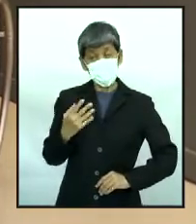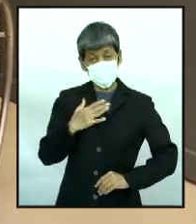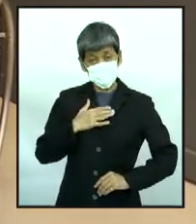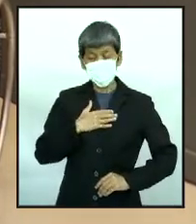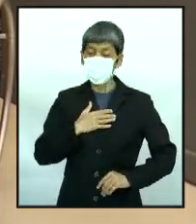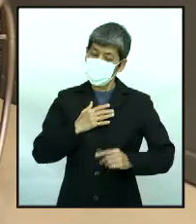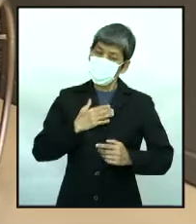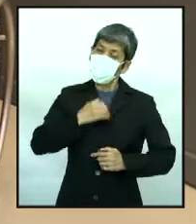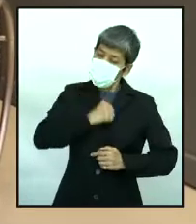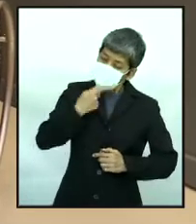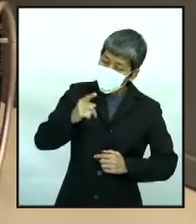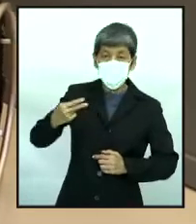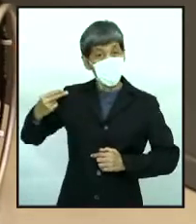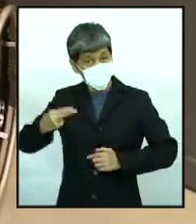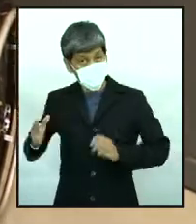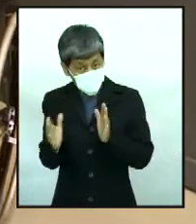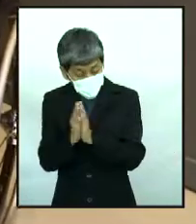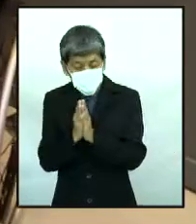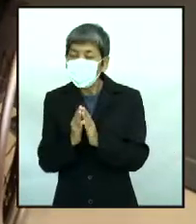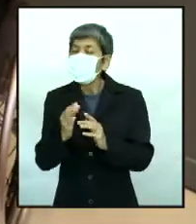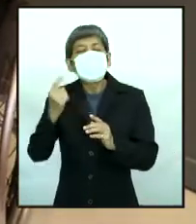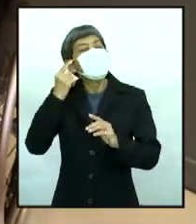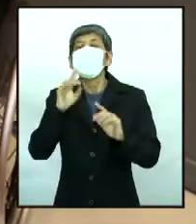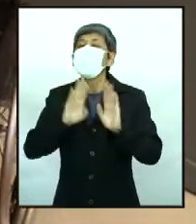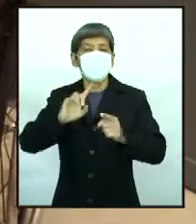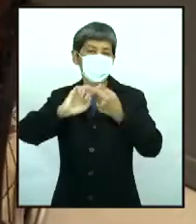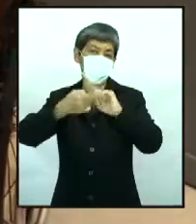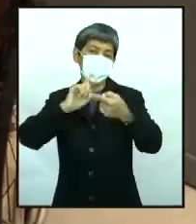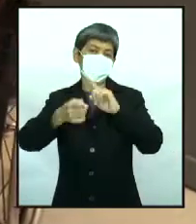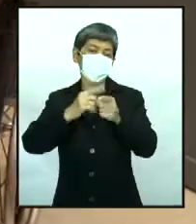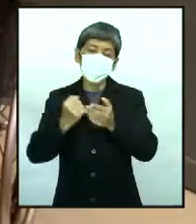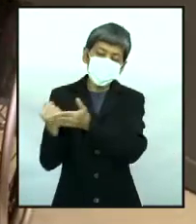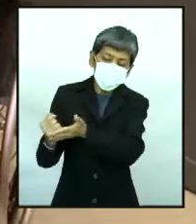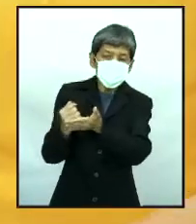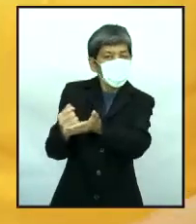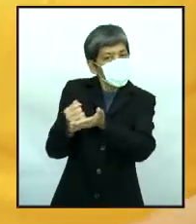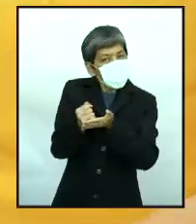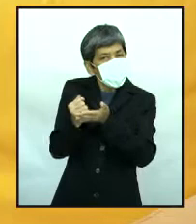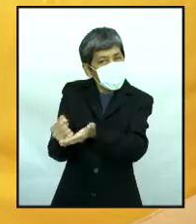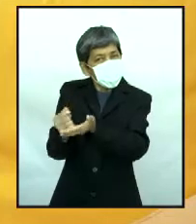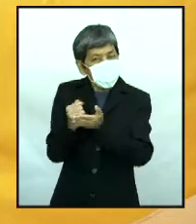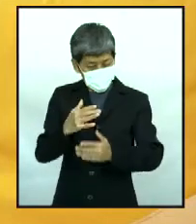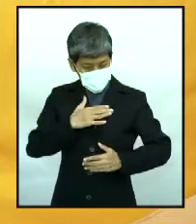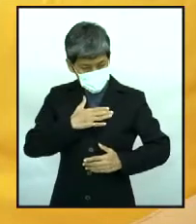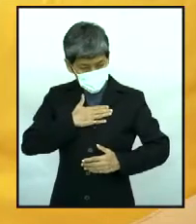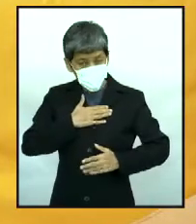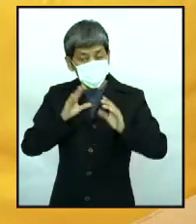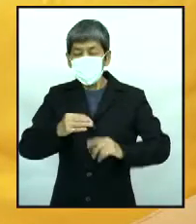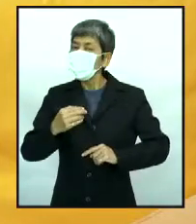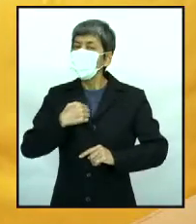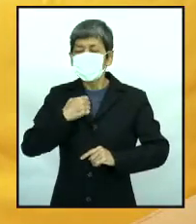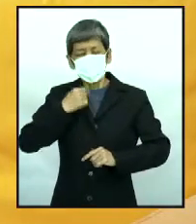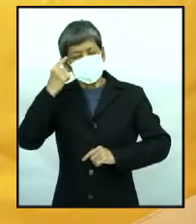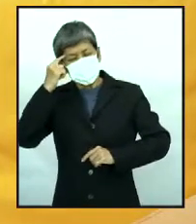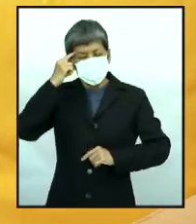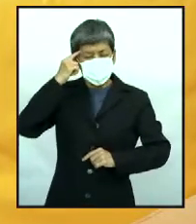ที่เราเป็นเพื่อนอยู่ด้วยกันแล้วก็เติมเต็มชีวิตด้วยกันเพราะว่าป้าเป็นคนมองโลกซับซ้อ